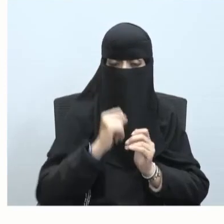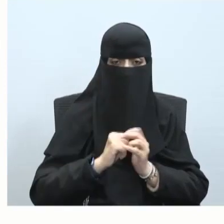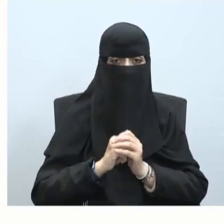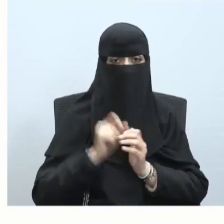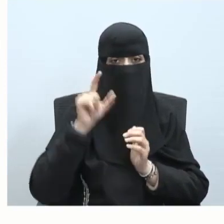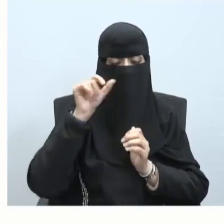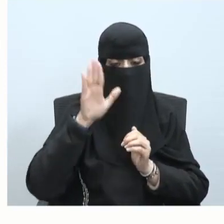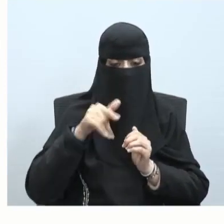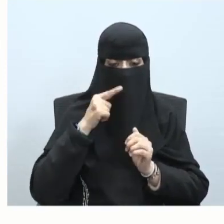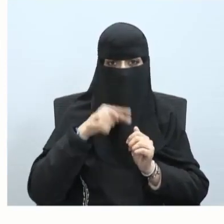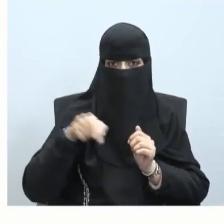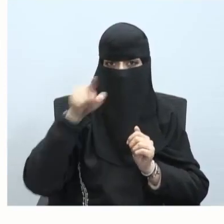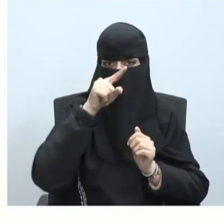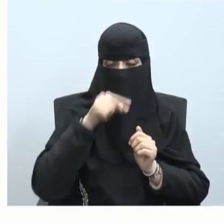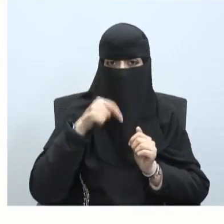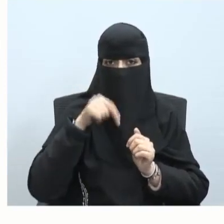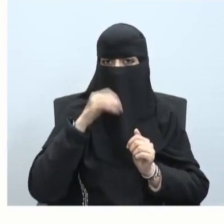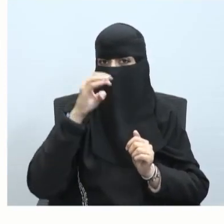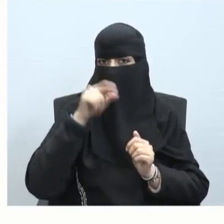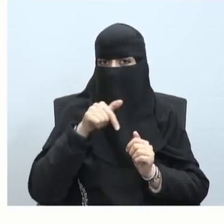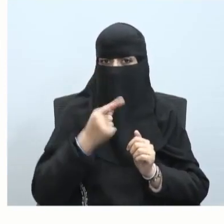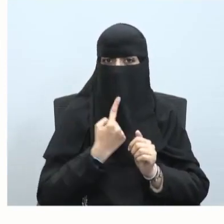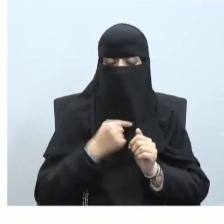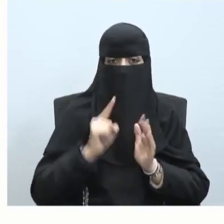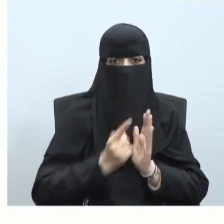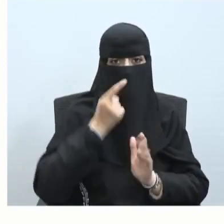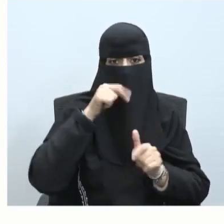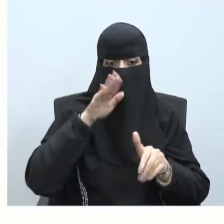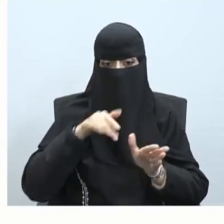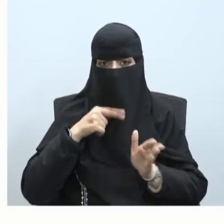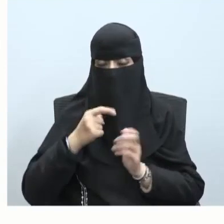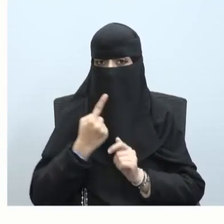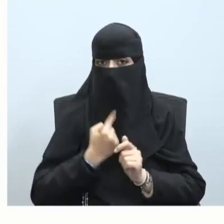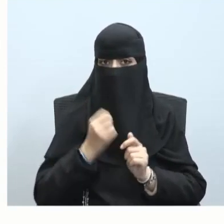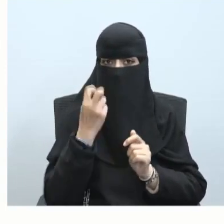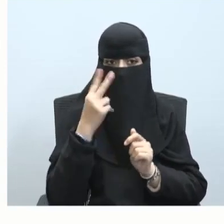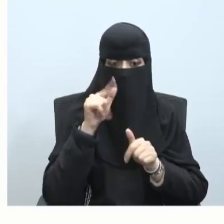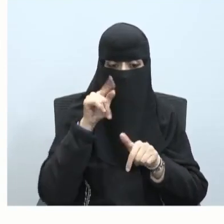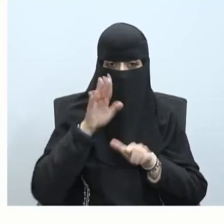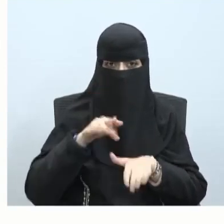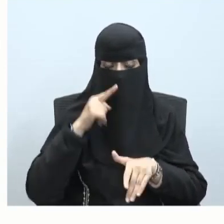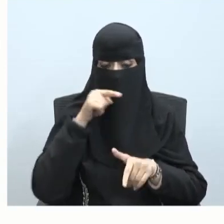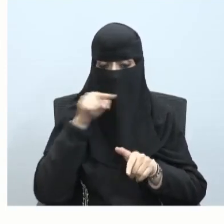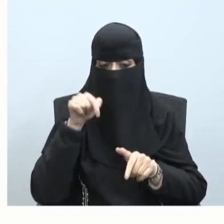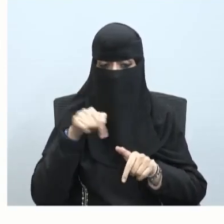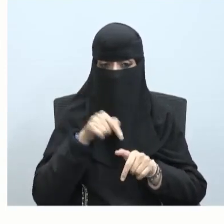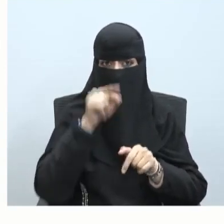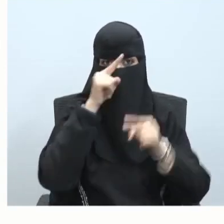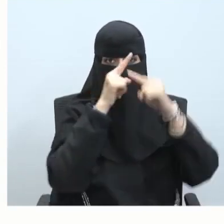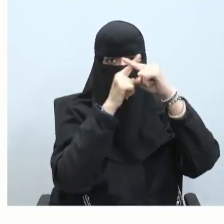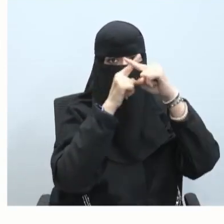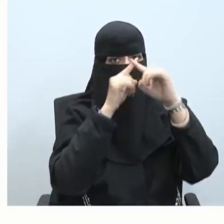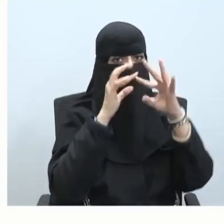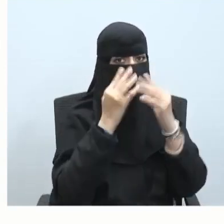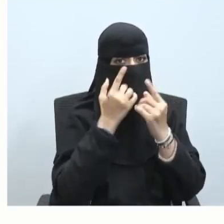فئه ريال اذا بهذا الشكل اجبنا على المطلوب الاول الان المطلوب الثاني ان اضع علامه اكس